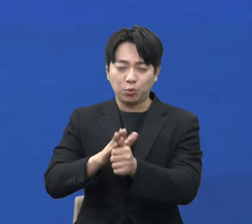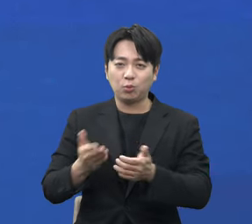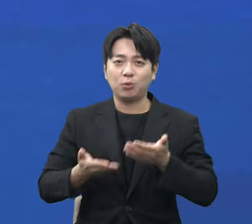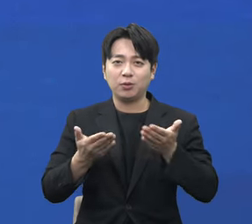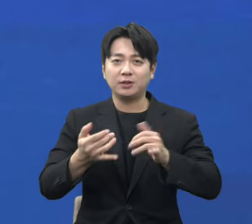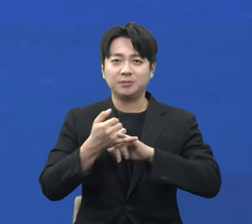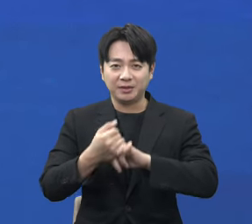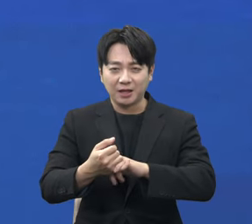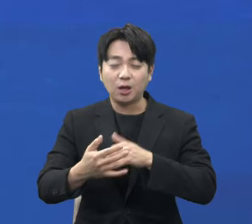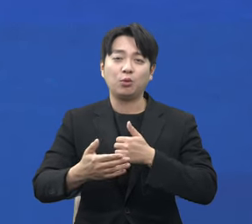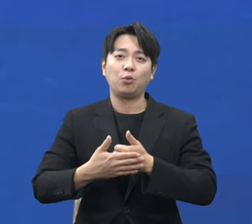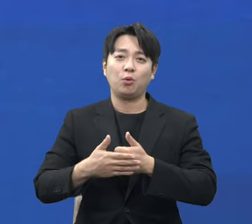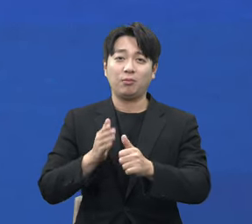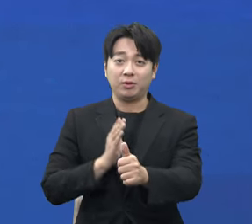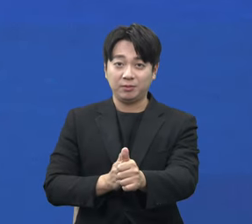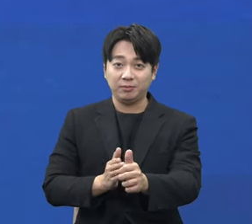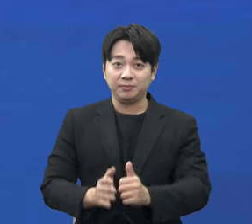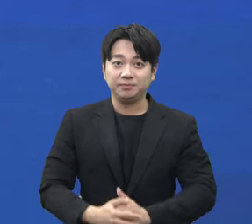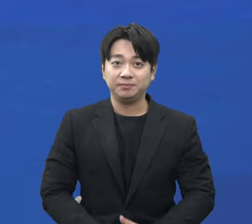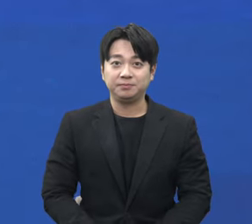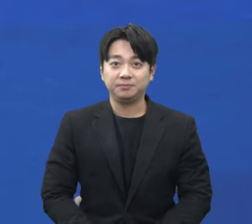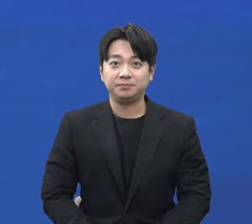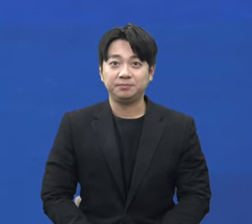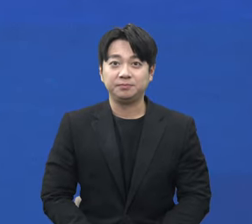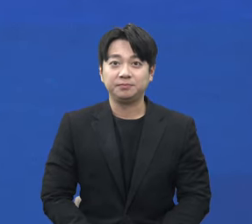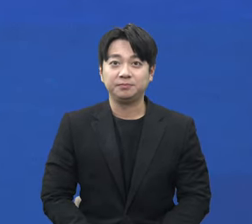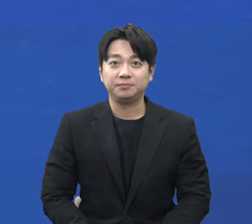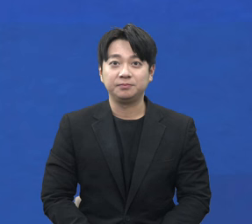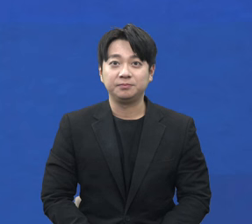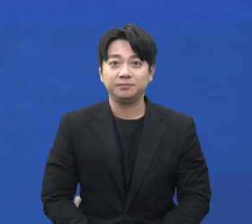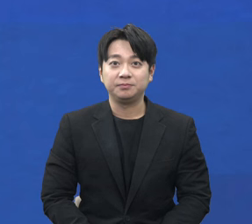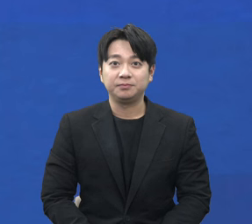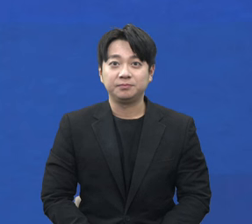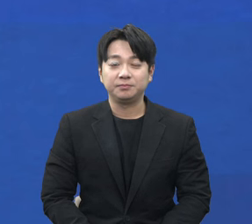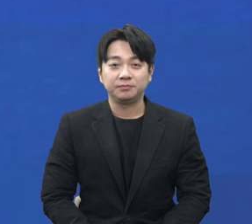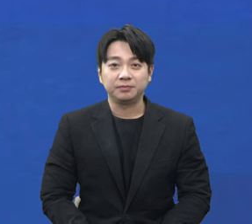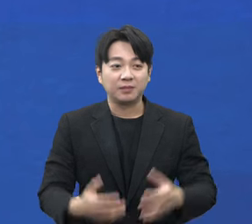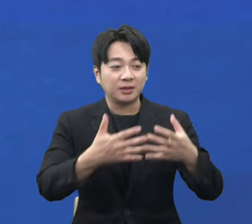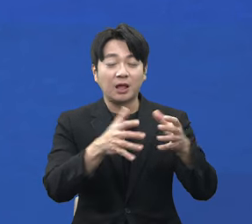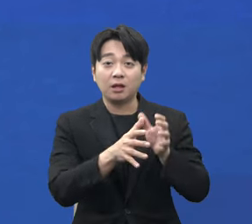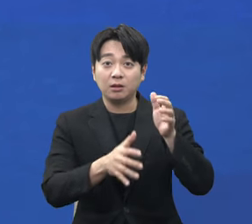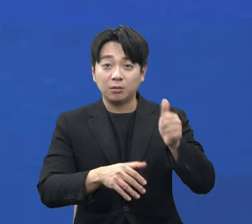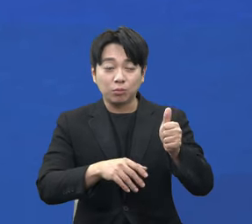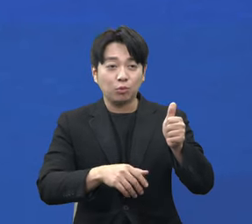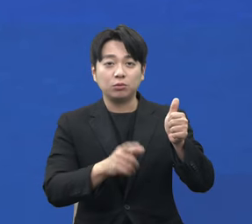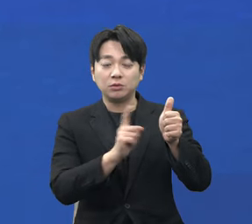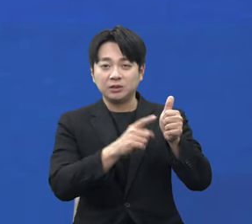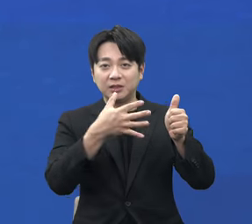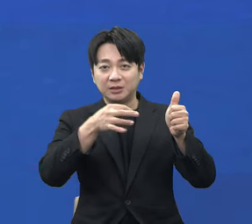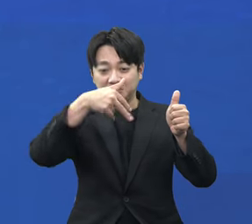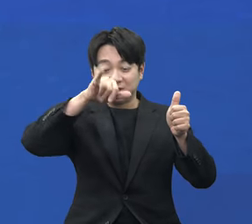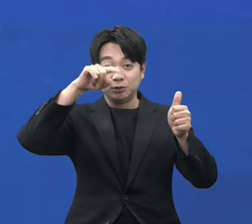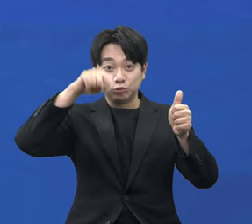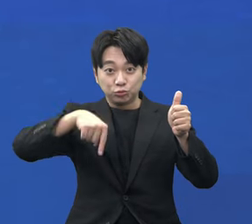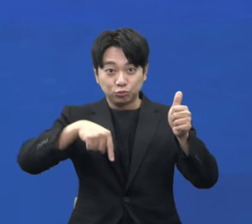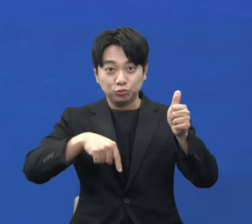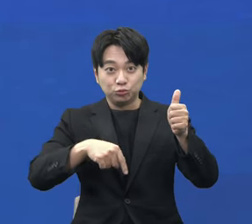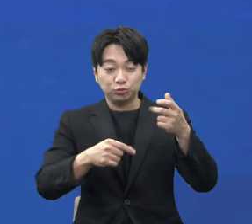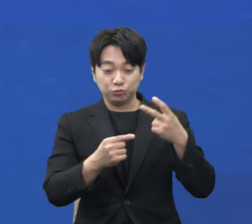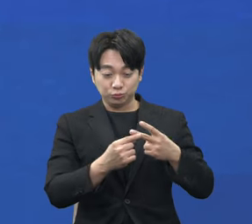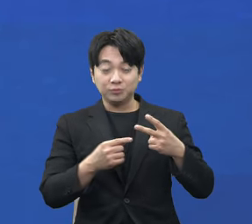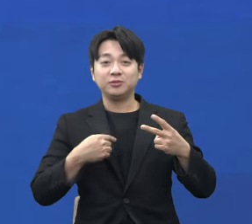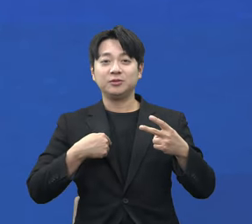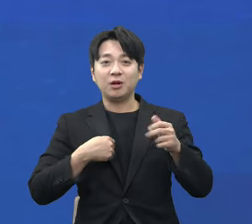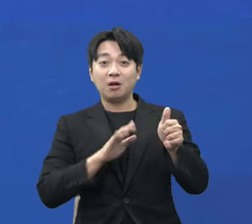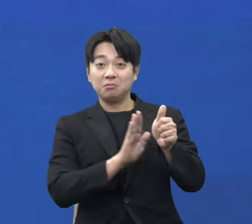도와주십시오. 1번 주자 최고위원 당대표 선거 김지수, 2번 주자 전국위원장 선거 박정쾌가